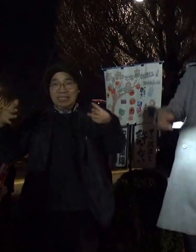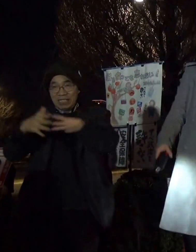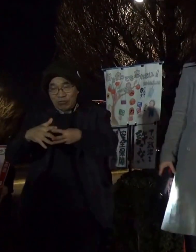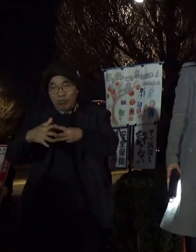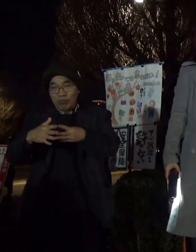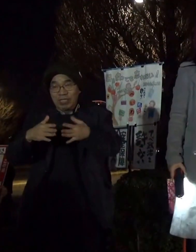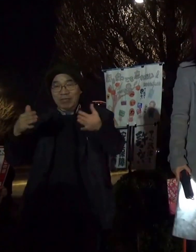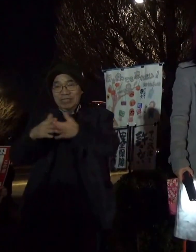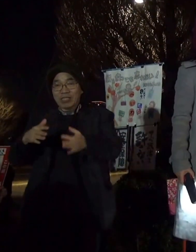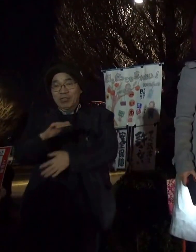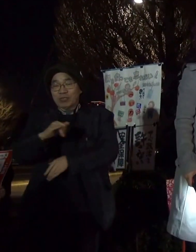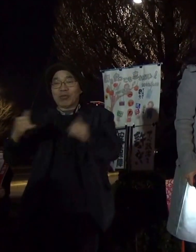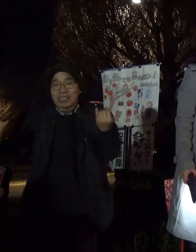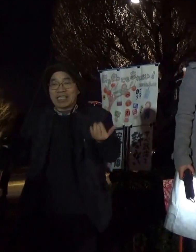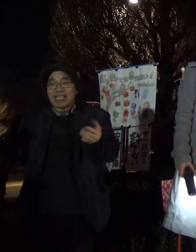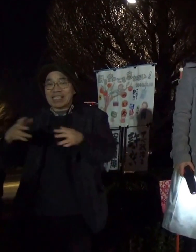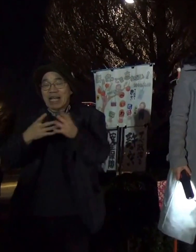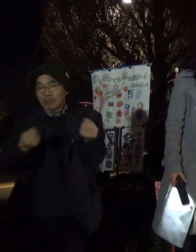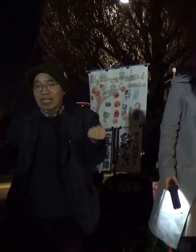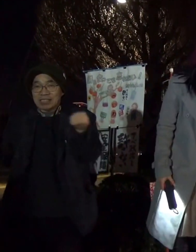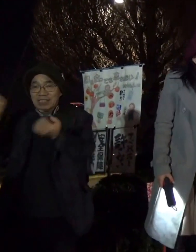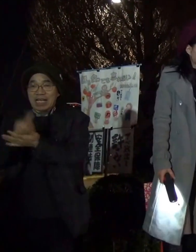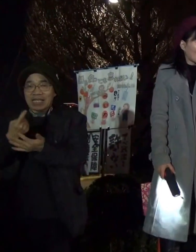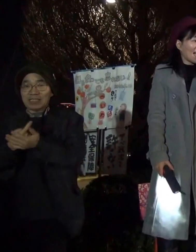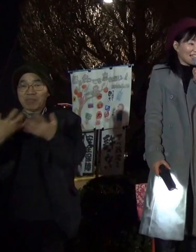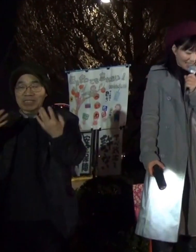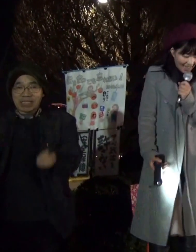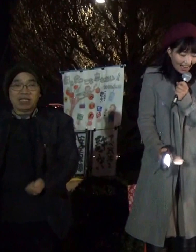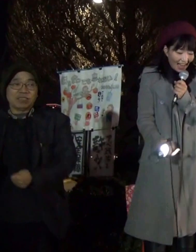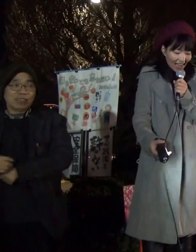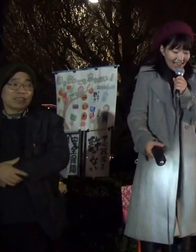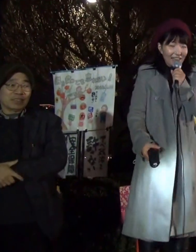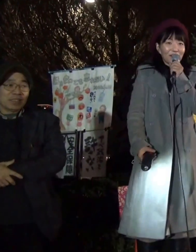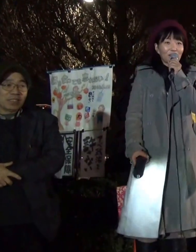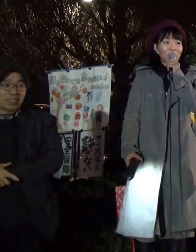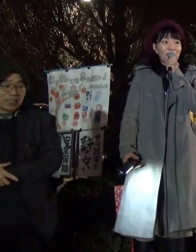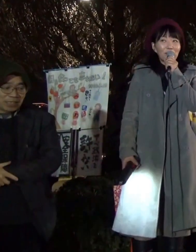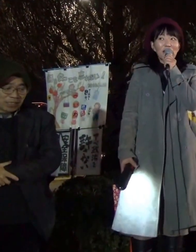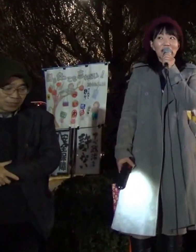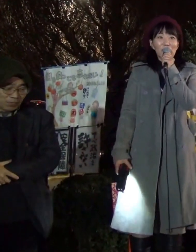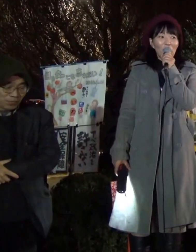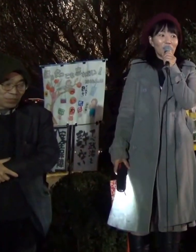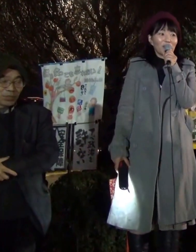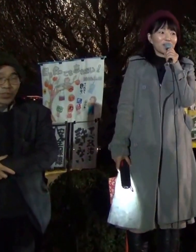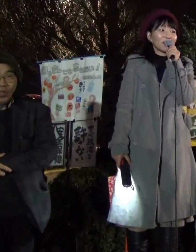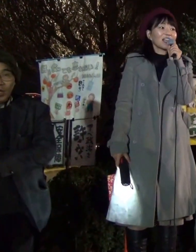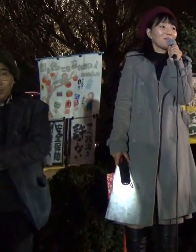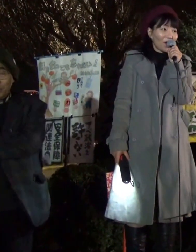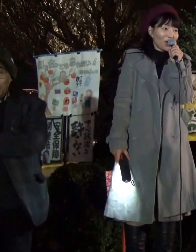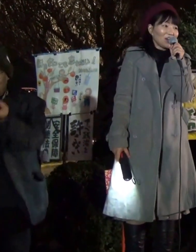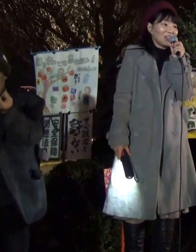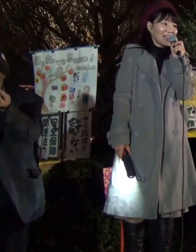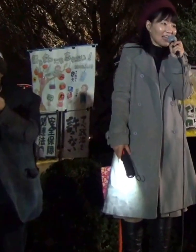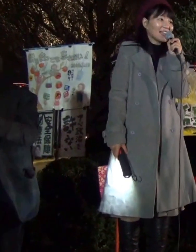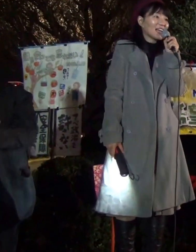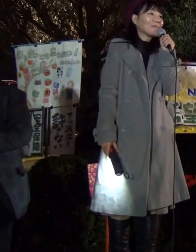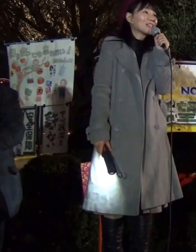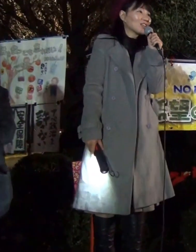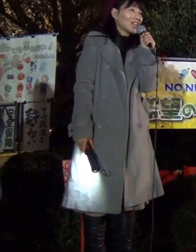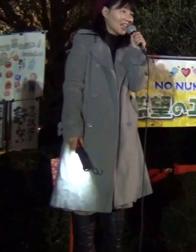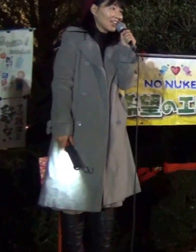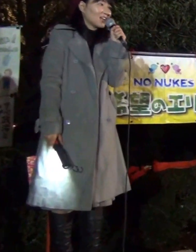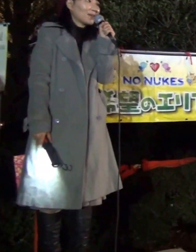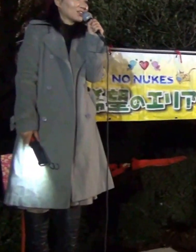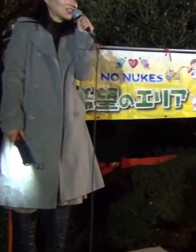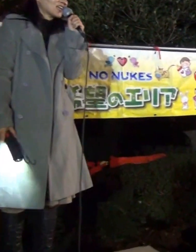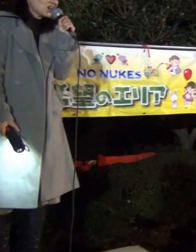さんの方が参加していました。ありがとうございました。はい、言葉は武器にも薬にも、ね、なります